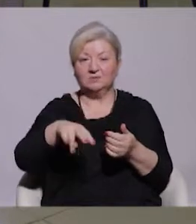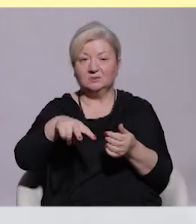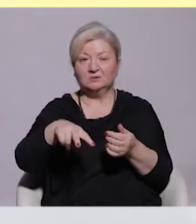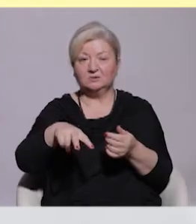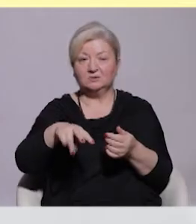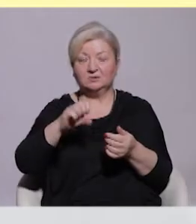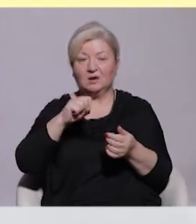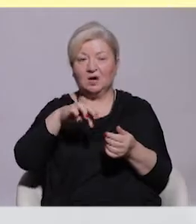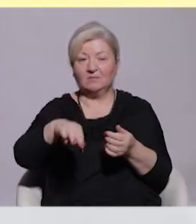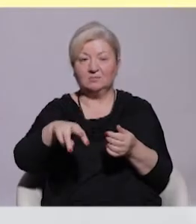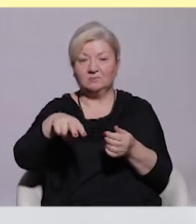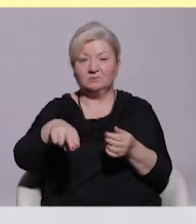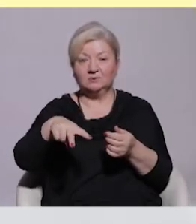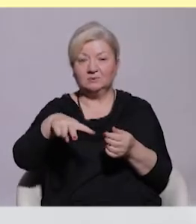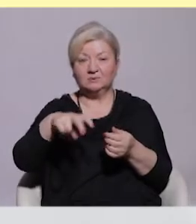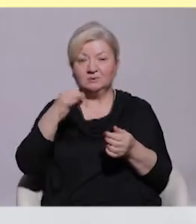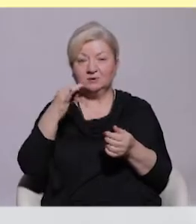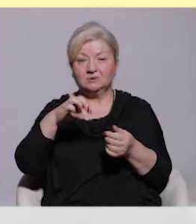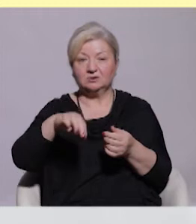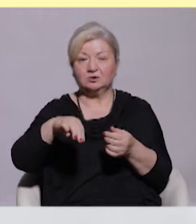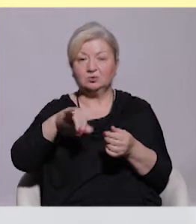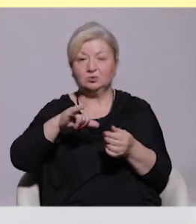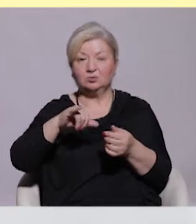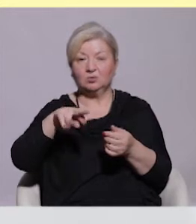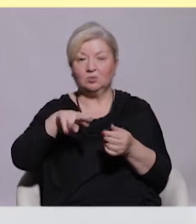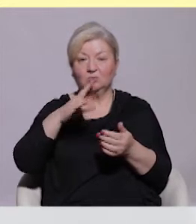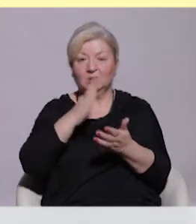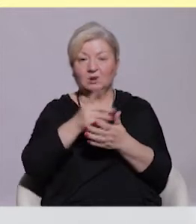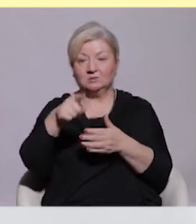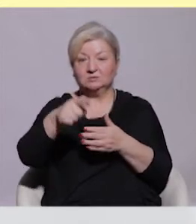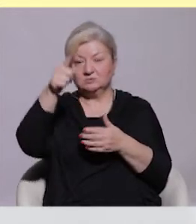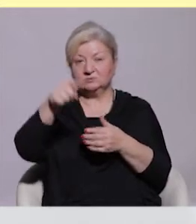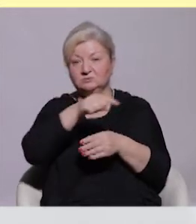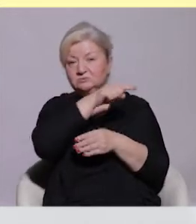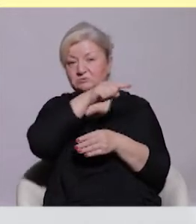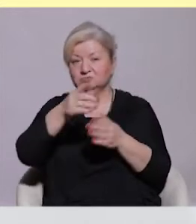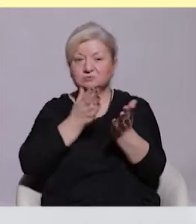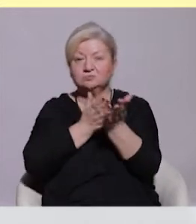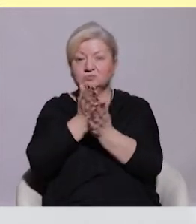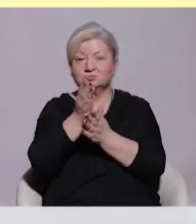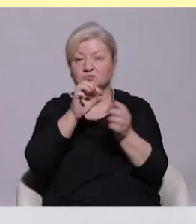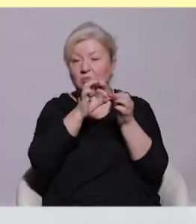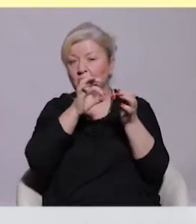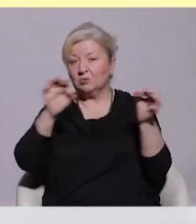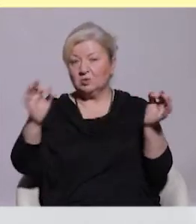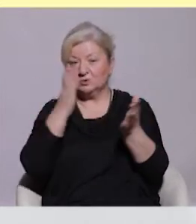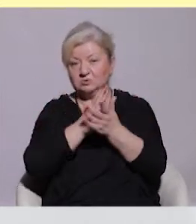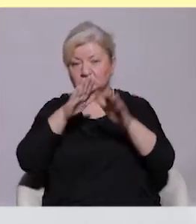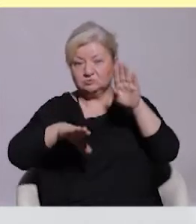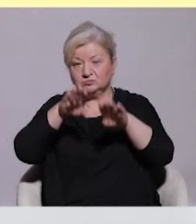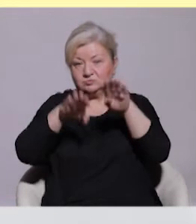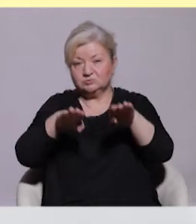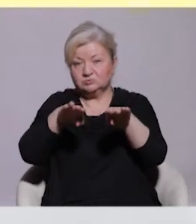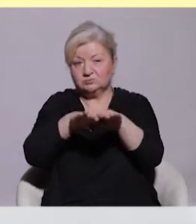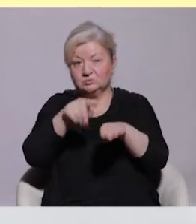არის აი ამ წონასწორობის ხაზიდან, ნახეთ რა, აი ეს არის წითელი პუნქტირული ხაზი, არის წონასწორობის ხაზი.